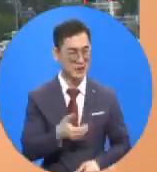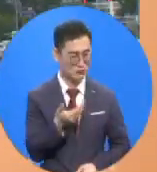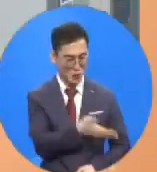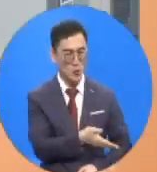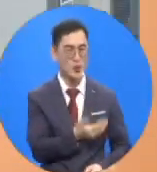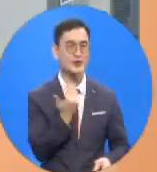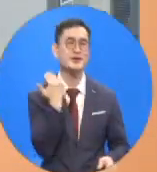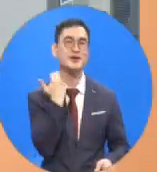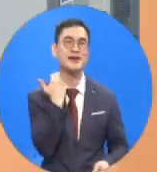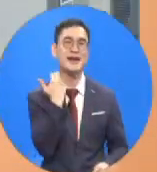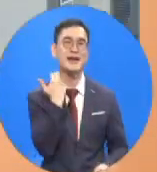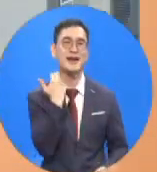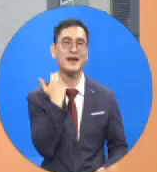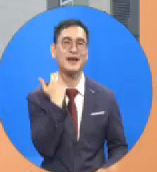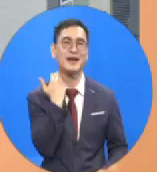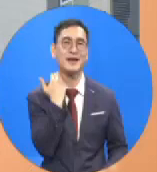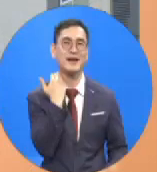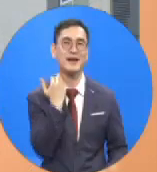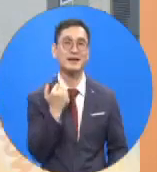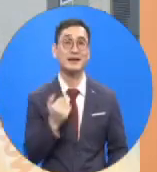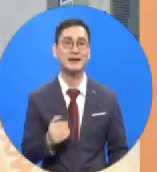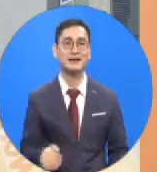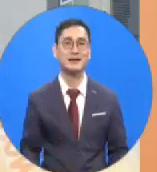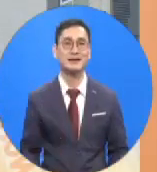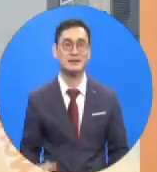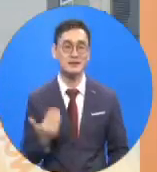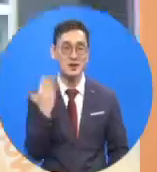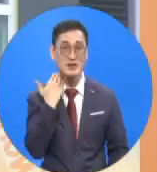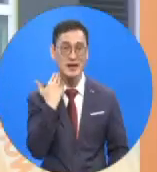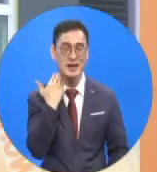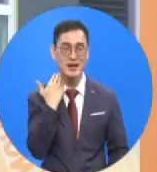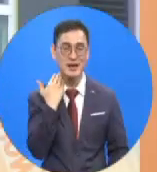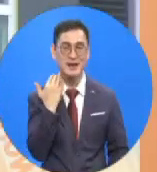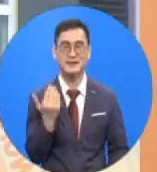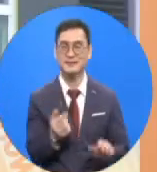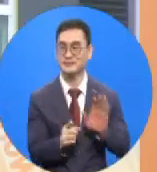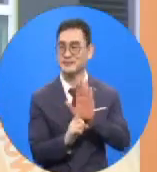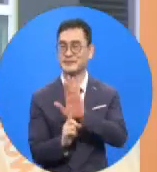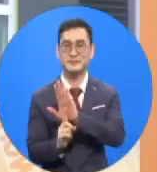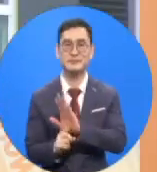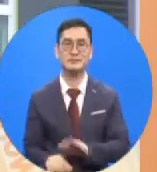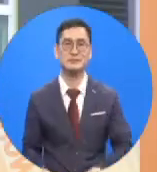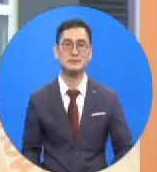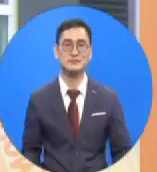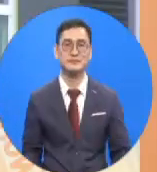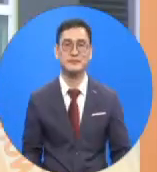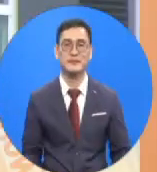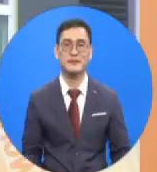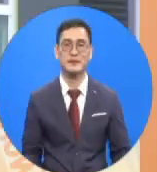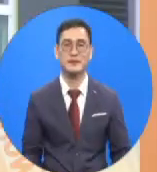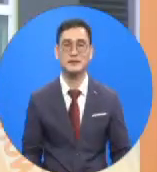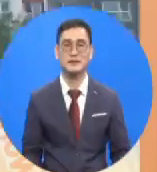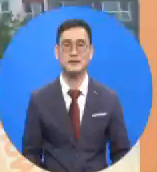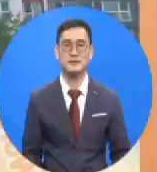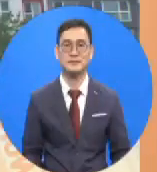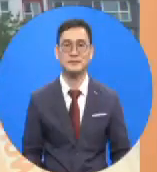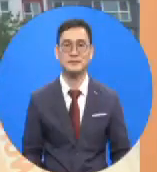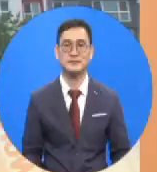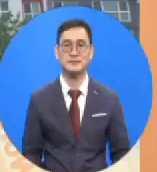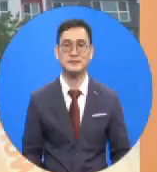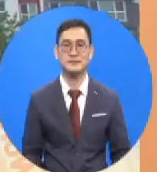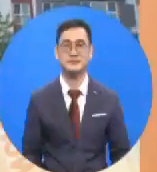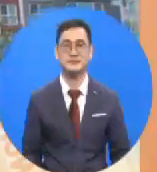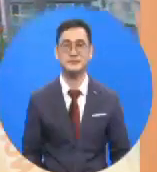사업을 올려도 사실을 바로 지금 계약자가 들어온 거잖아요 예 편도 이제 한가지 저는 아까 중요 에 대한 비판은 우리가 좀